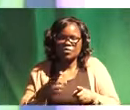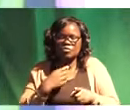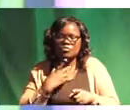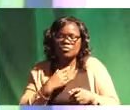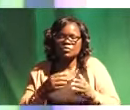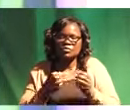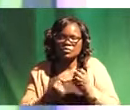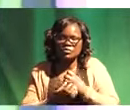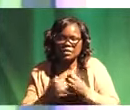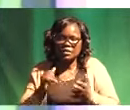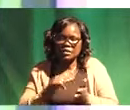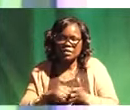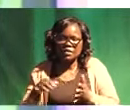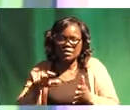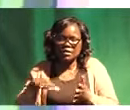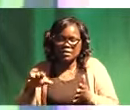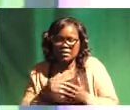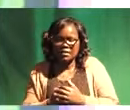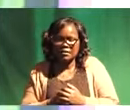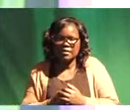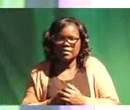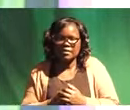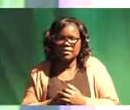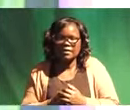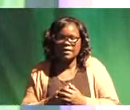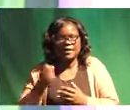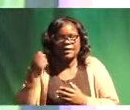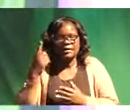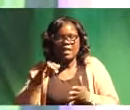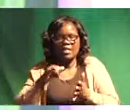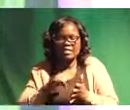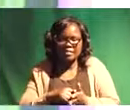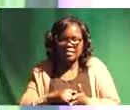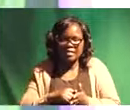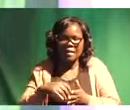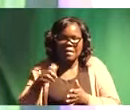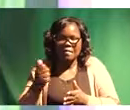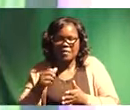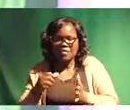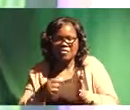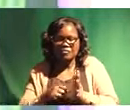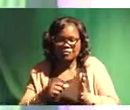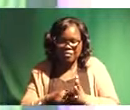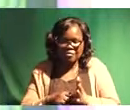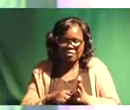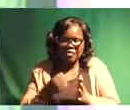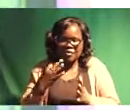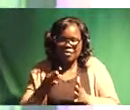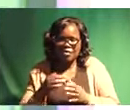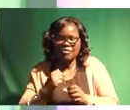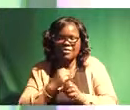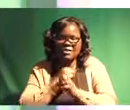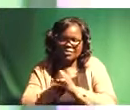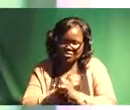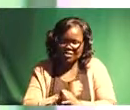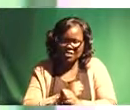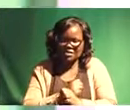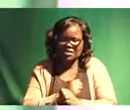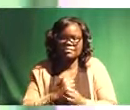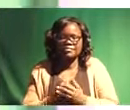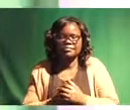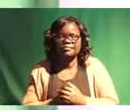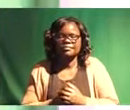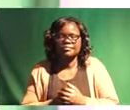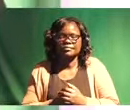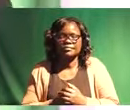niwaeleze ya kwamba sehemu hii, mimi naelewa ya kwamba bado tuko na matatizo ya insecurity ama kukosekana kwa